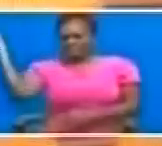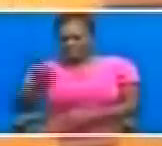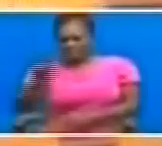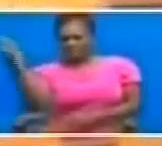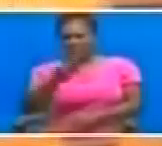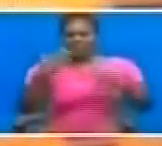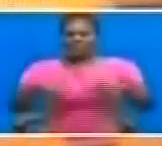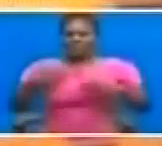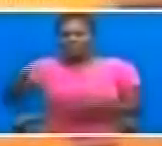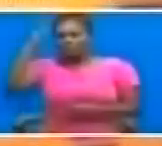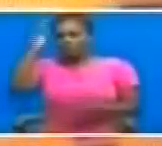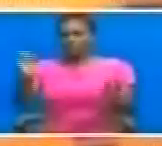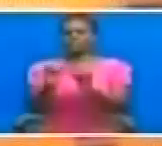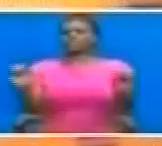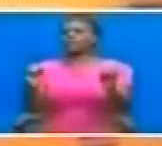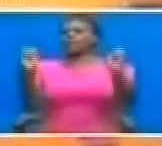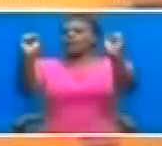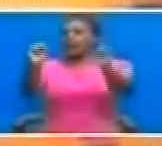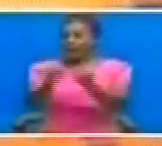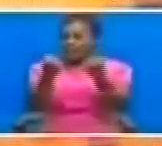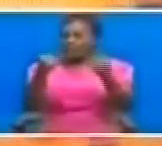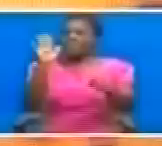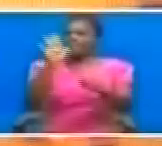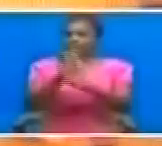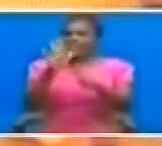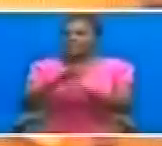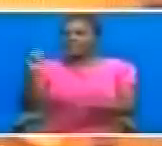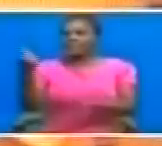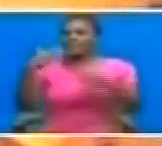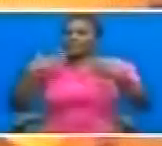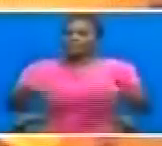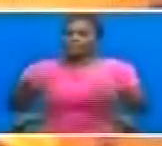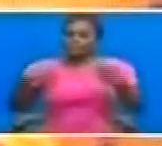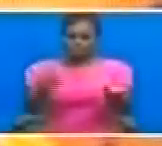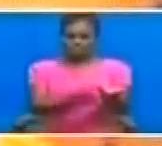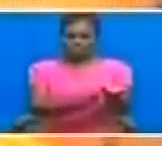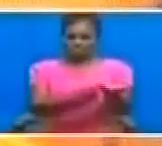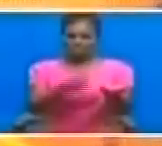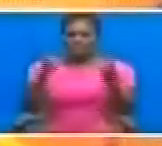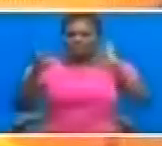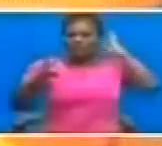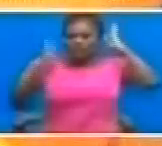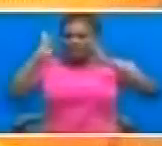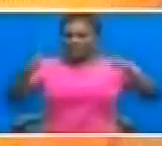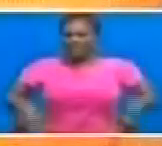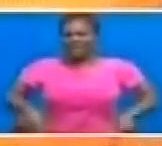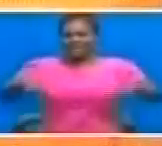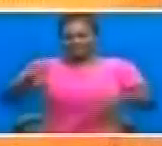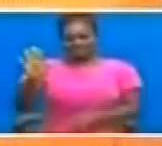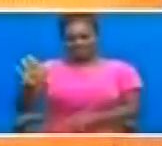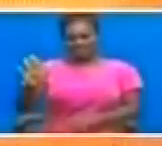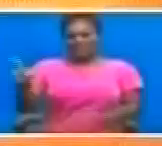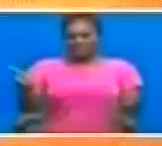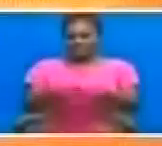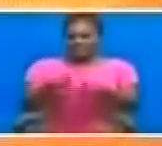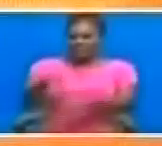watu wasiojulikana. Kisa hiki kimewaacha Wakenya wenye ulemavu wa ngozi wakihofia maisha yao, huku